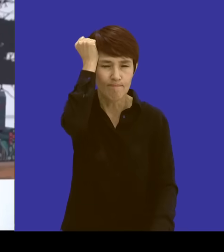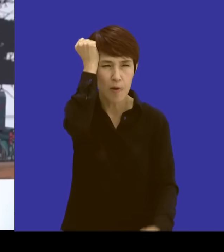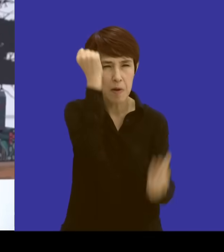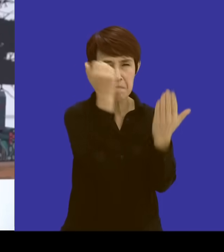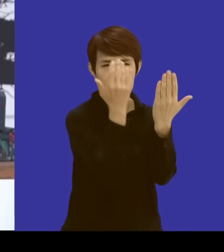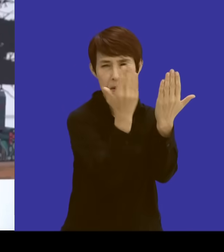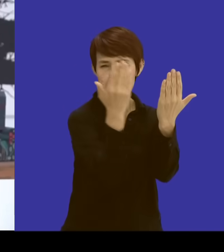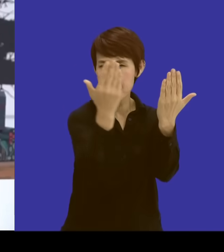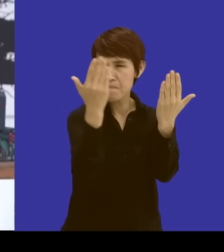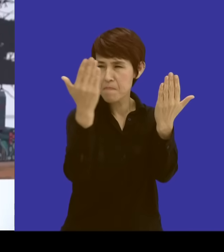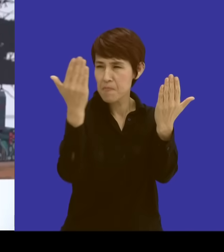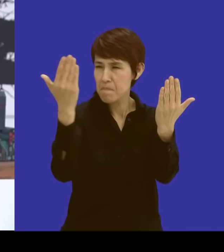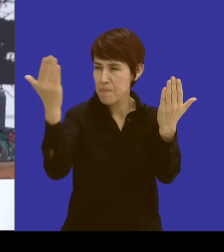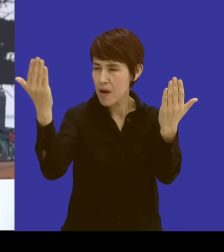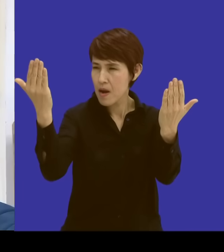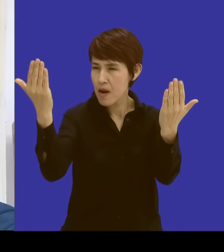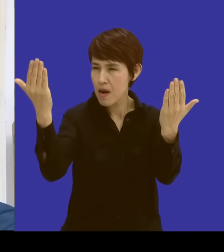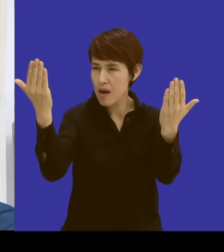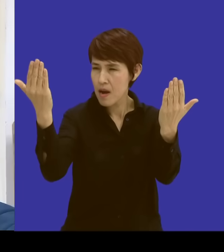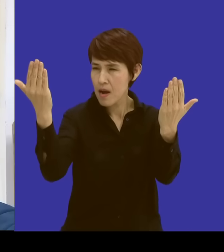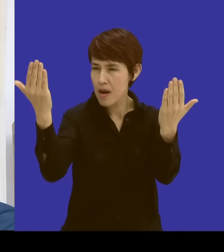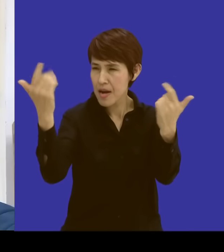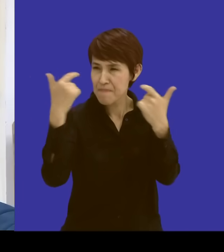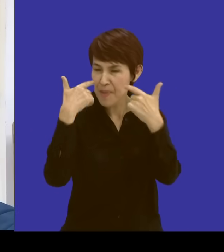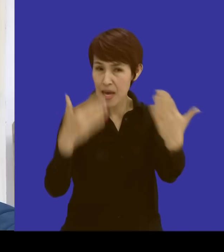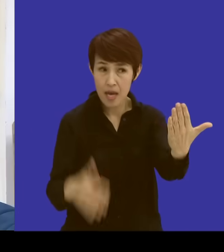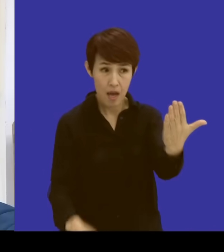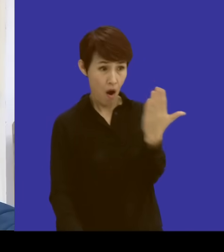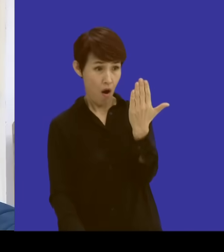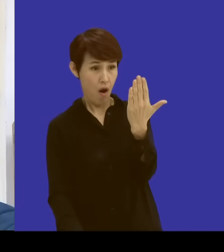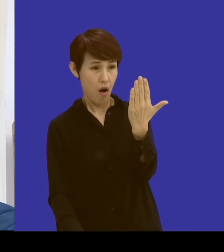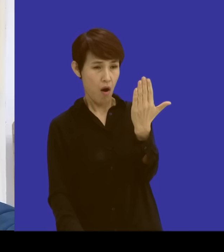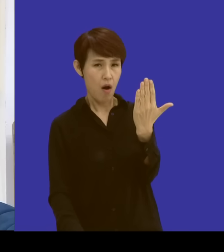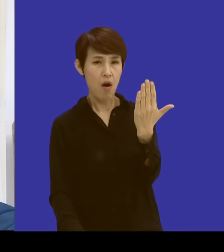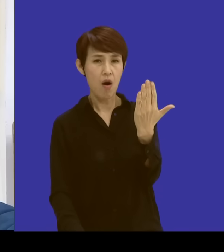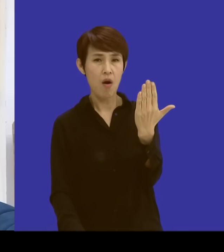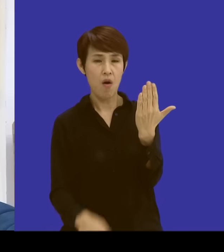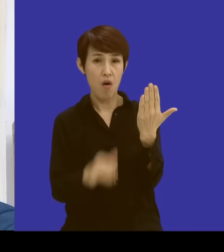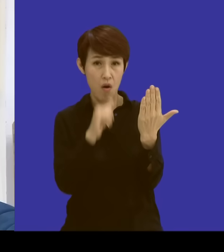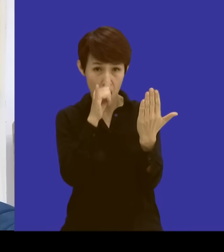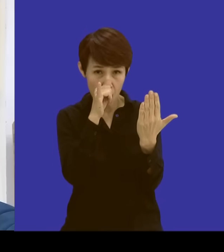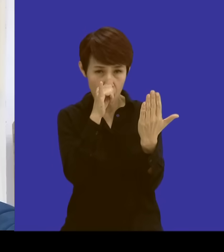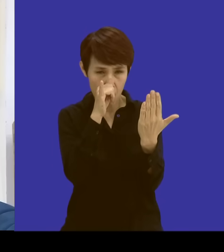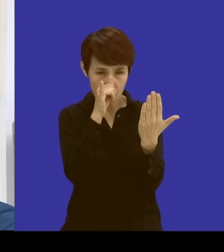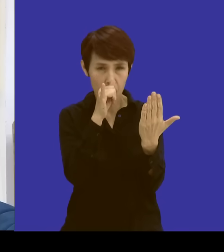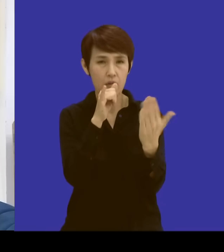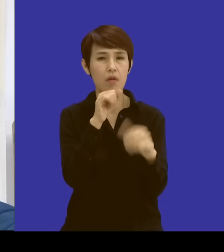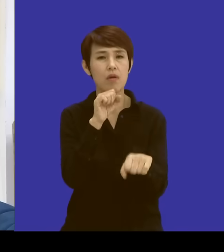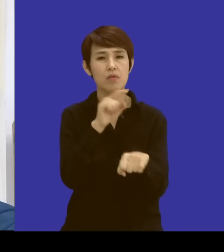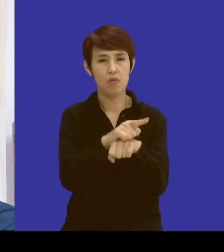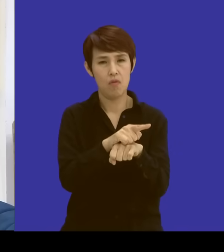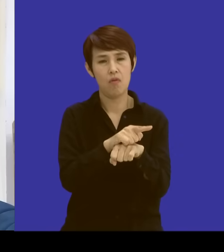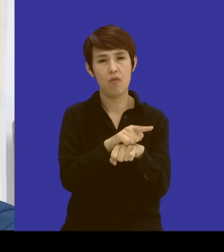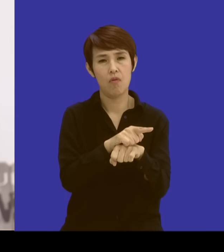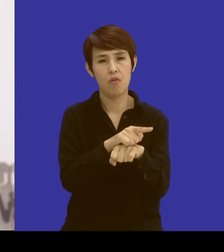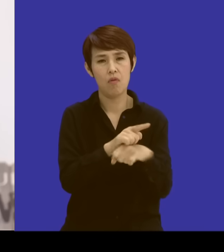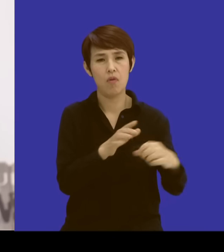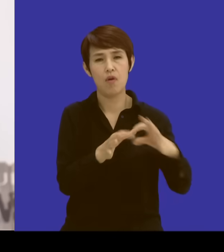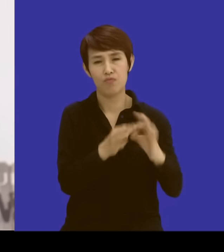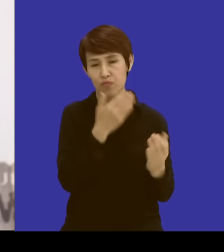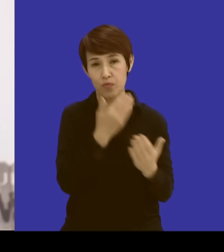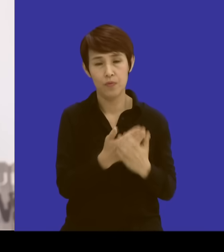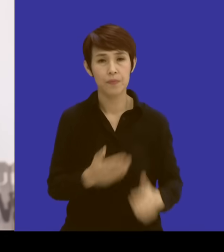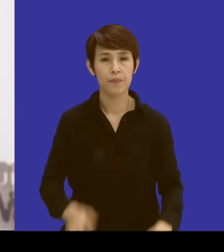그렇죠. 근데도 유난히 내한테 남아 있는 건 나를 형성하는데 중요한 일들인 것 같아요. 네. 근데